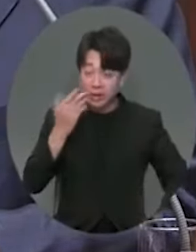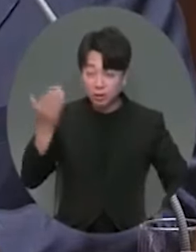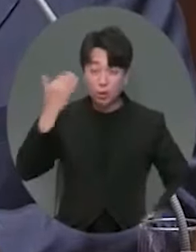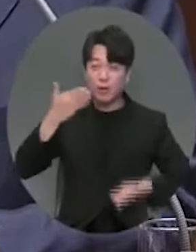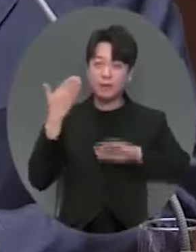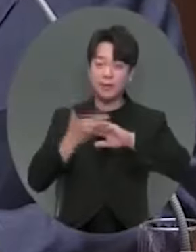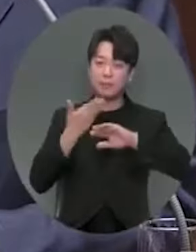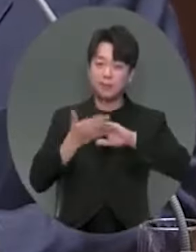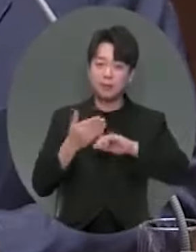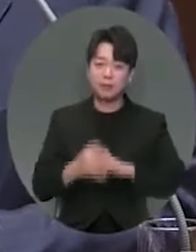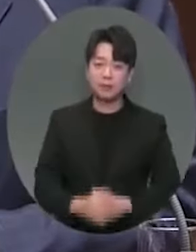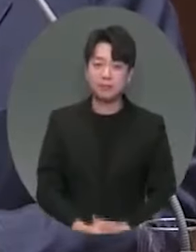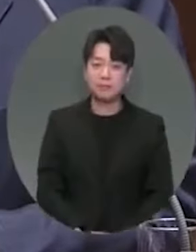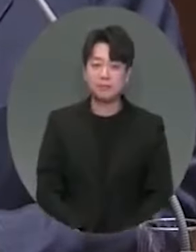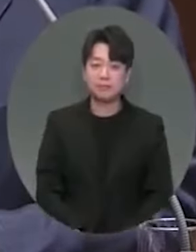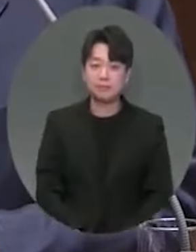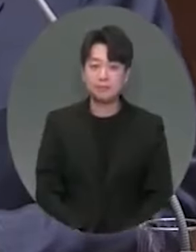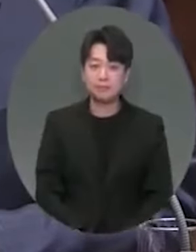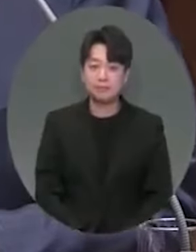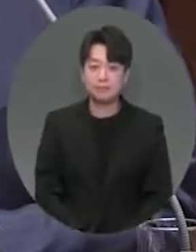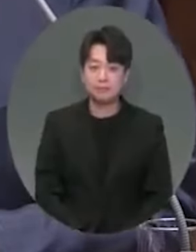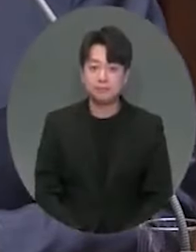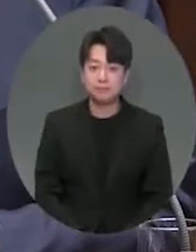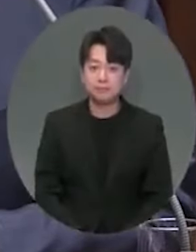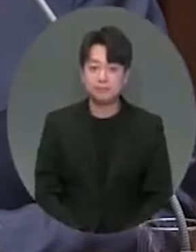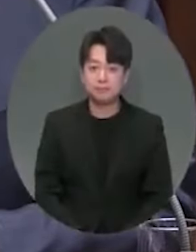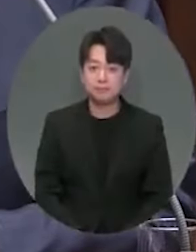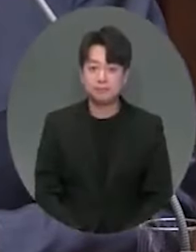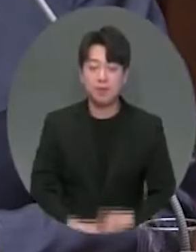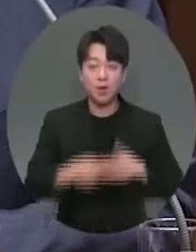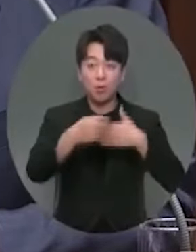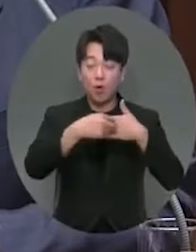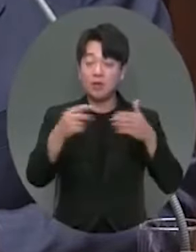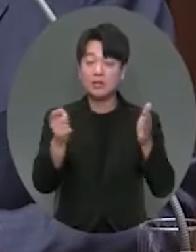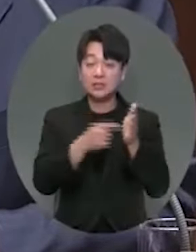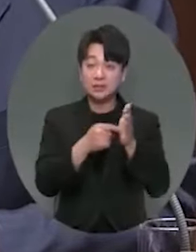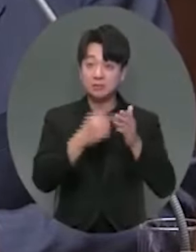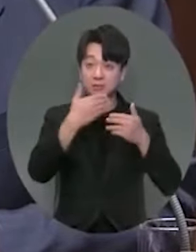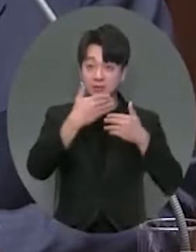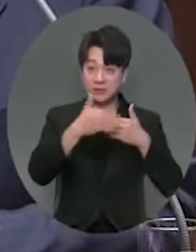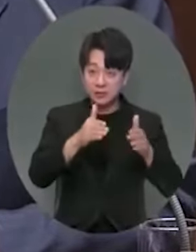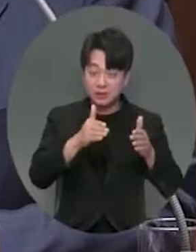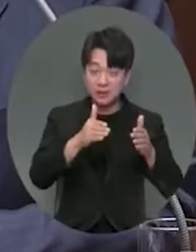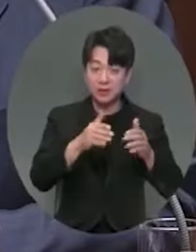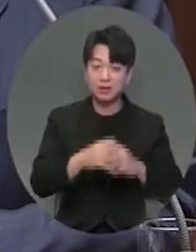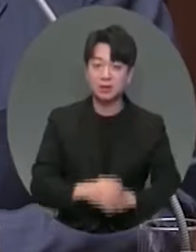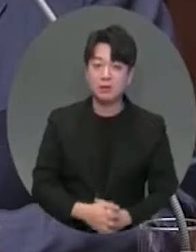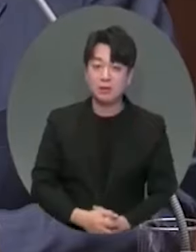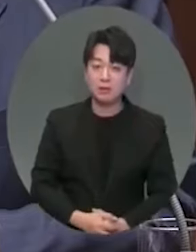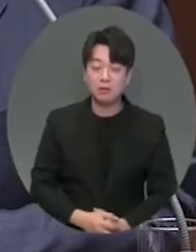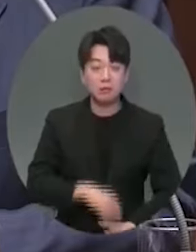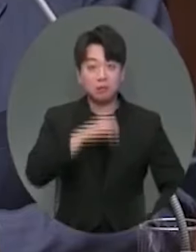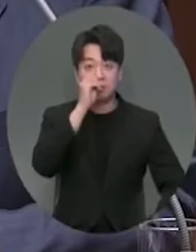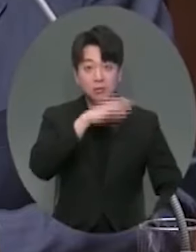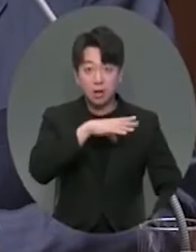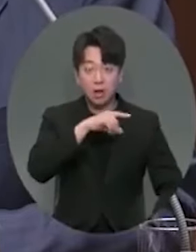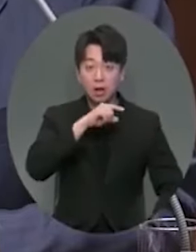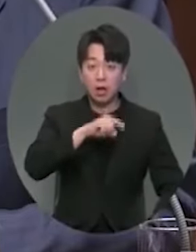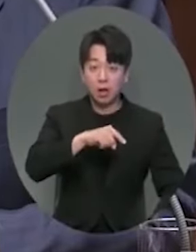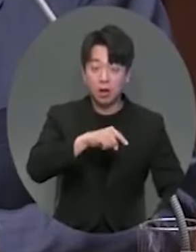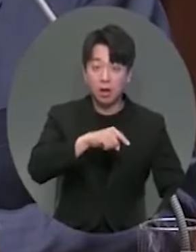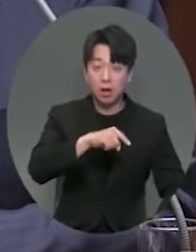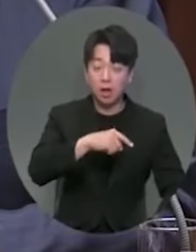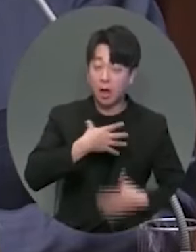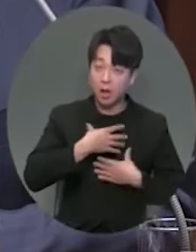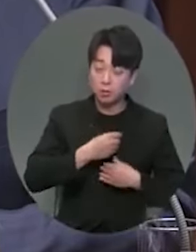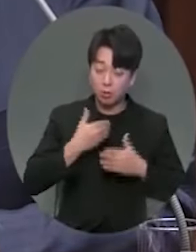아닙니다. 응급실이 맞습니다. 불만 켜놓고 문 열어놓으면 응급실입니까?